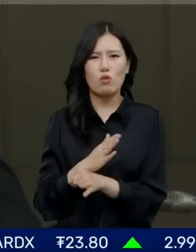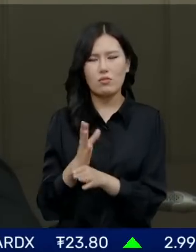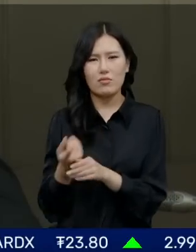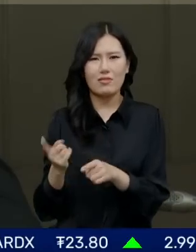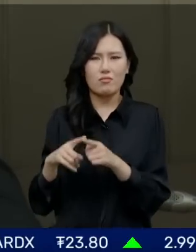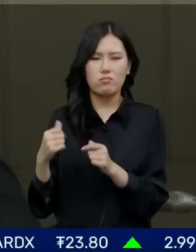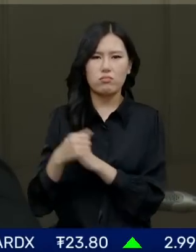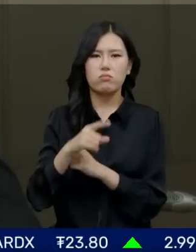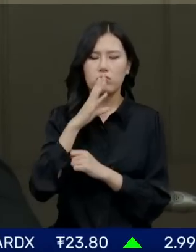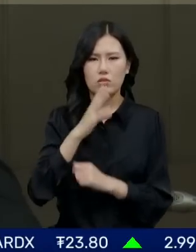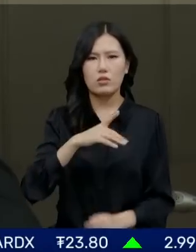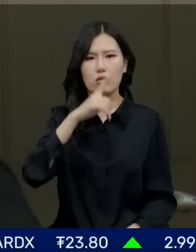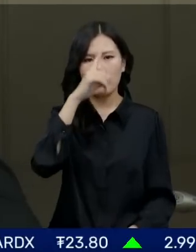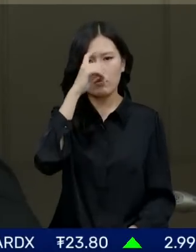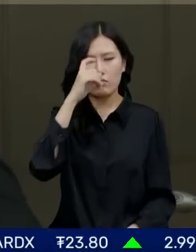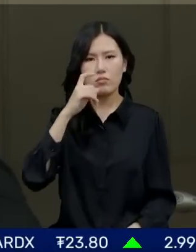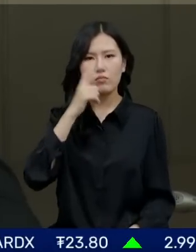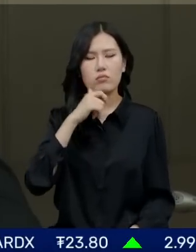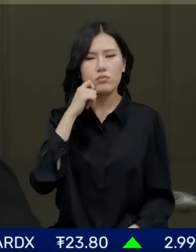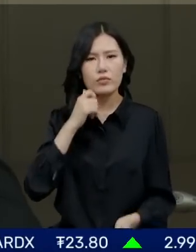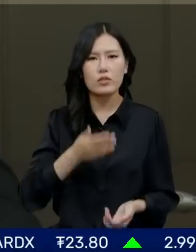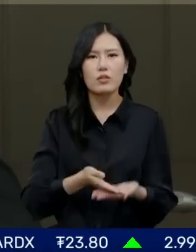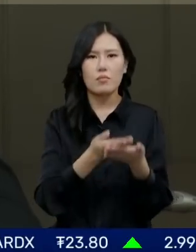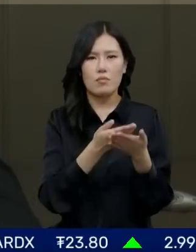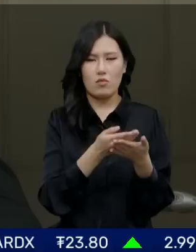Эрүүл мэндийн дэмжих сангийн хөрөнгийг нийгмийн эрүүл мэндийн